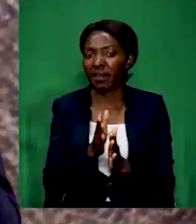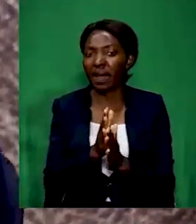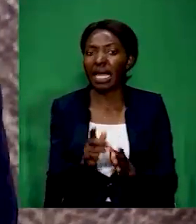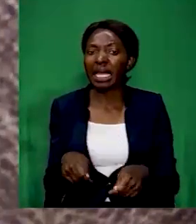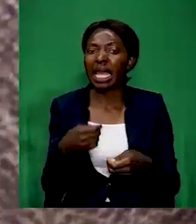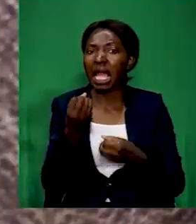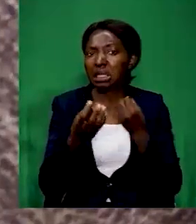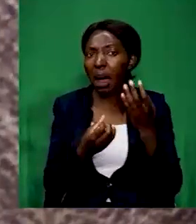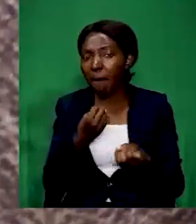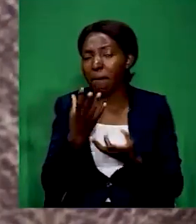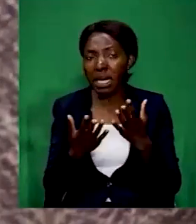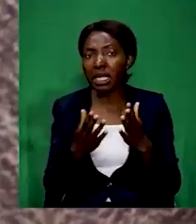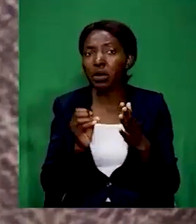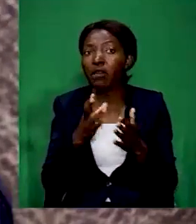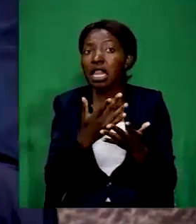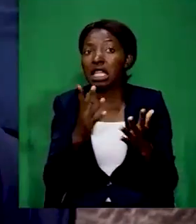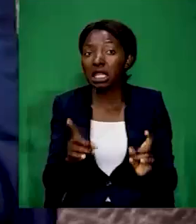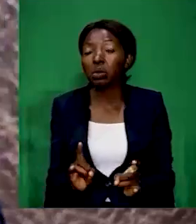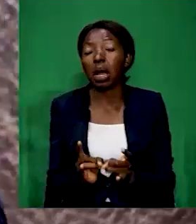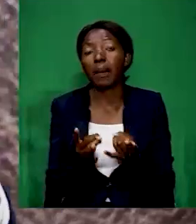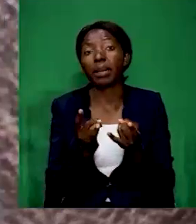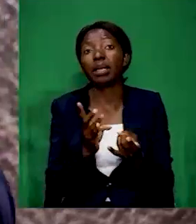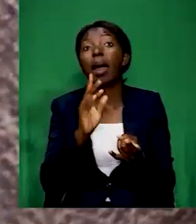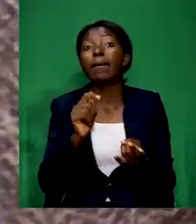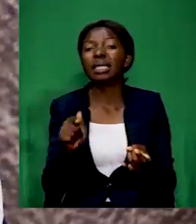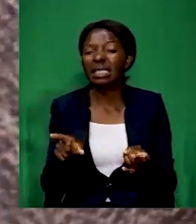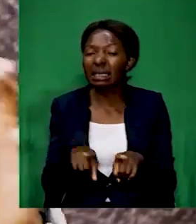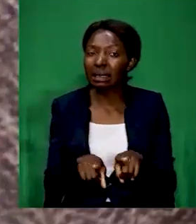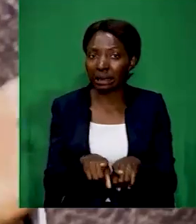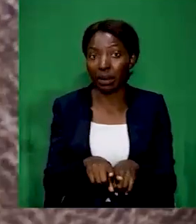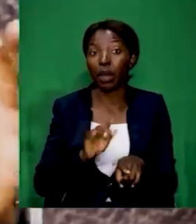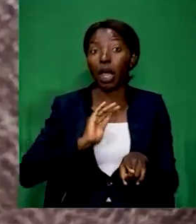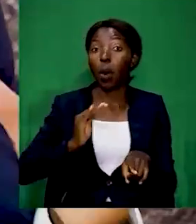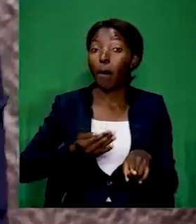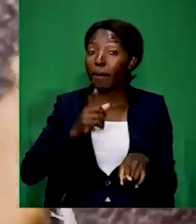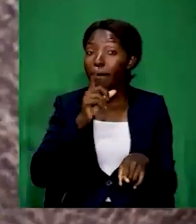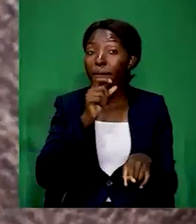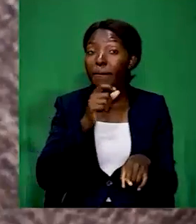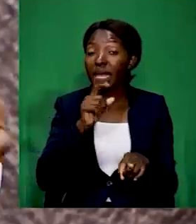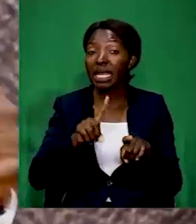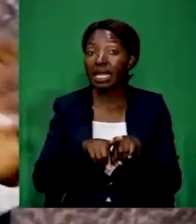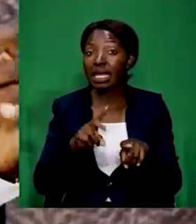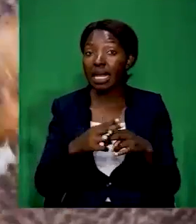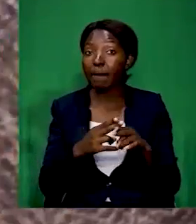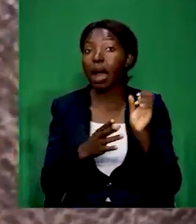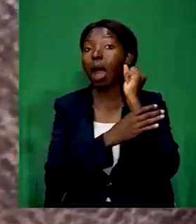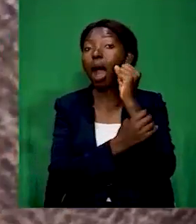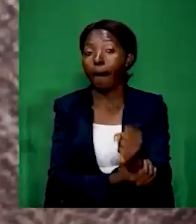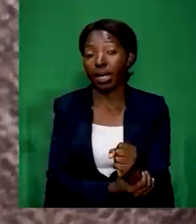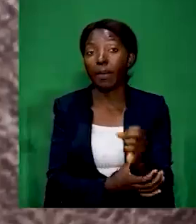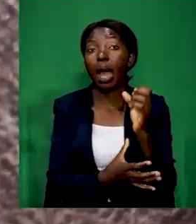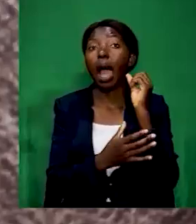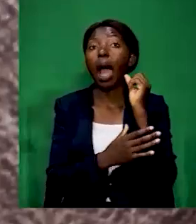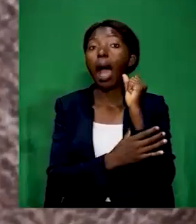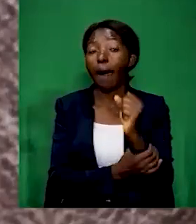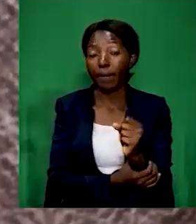kupiwa description. Now apa panondifananira nemurume anonzi Abraham. Abraham achiri